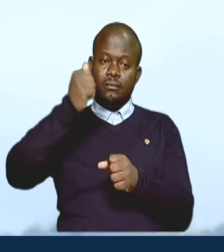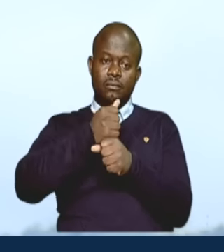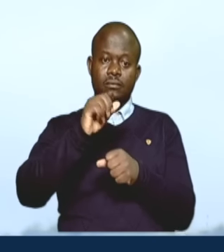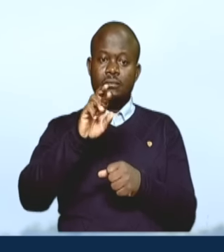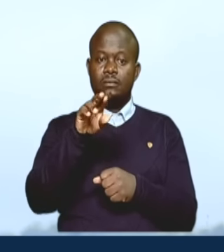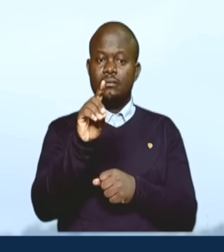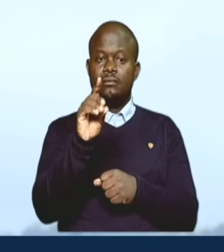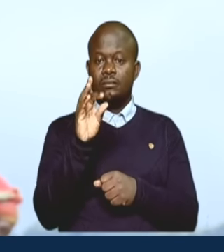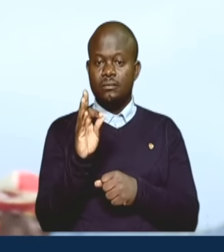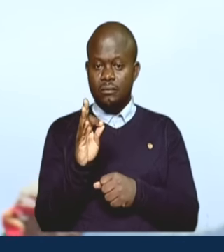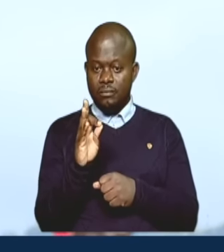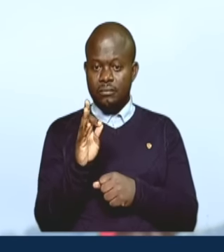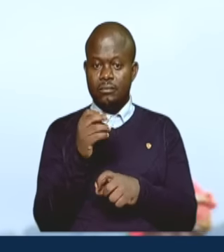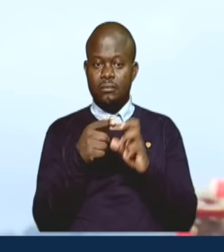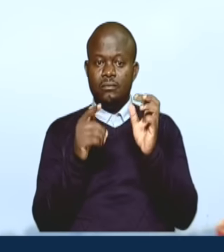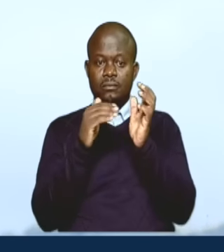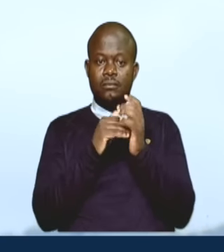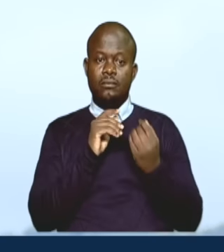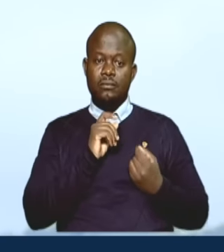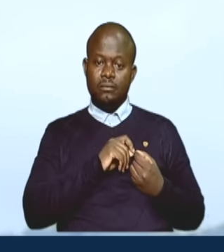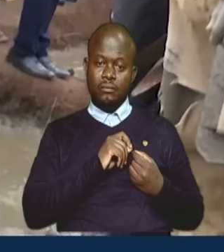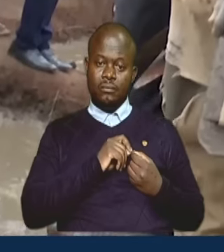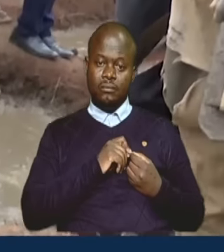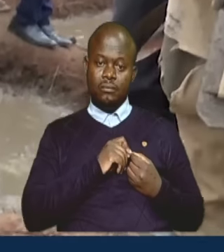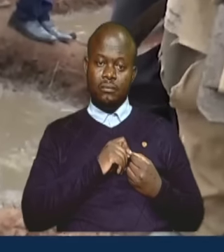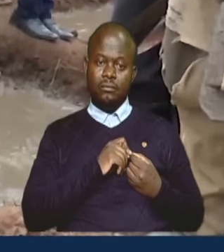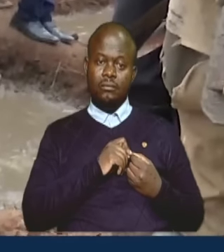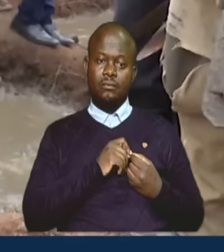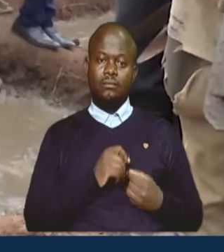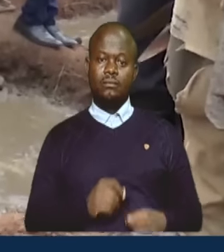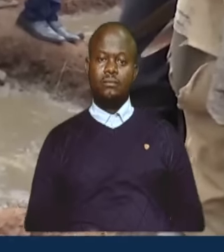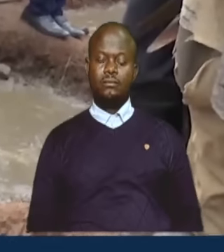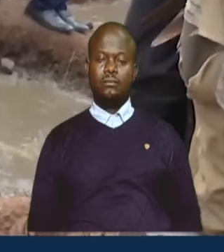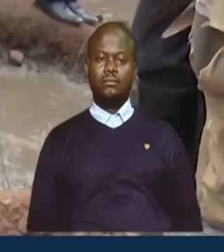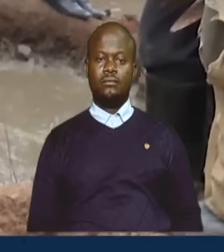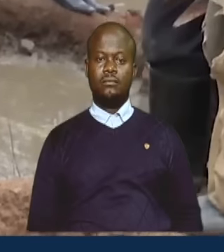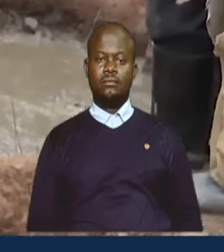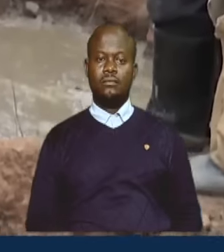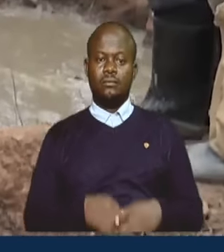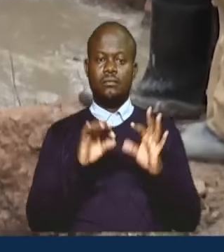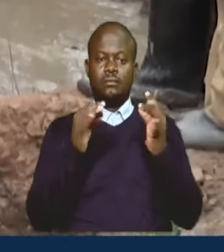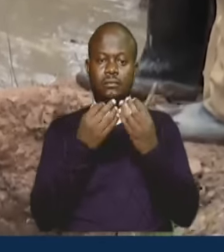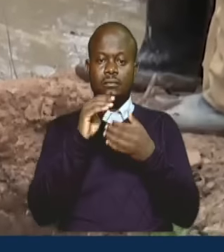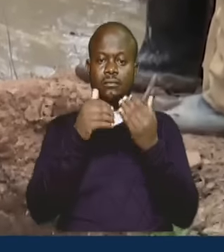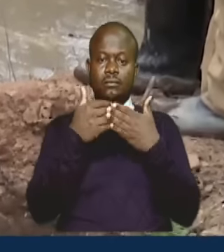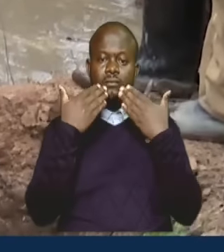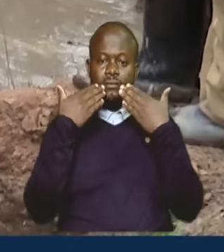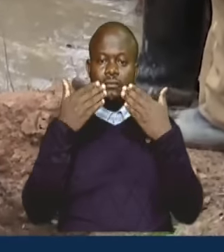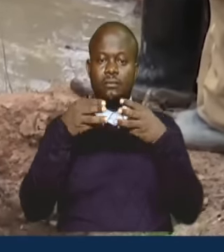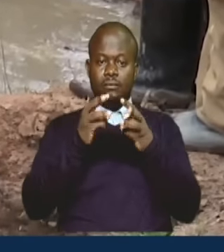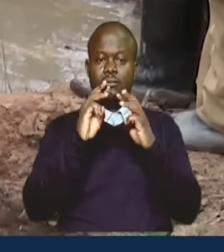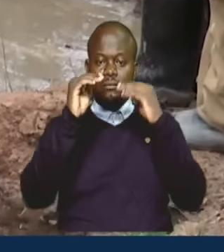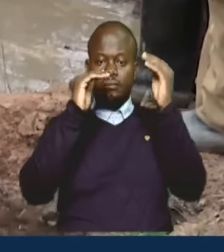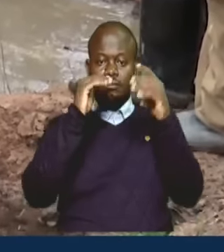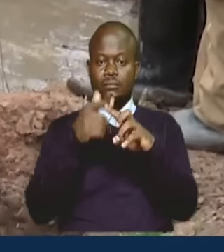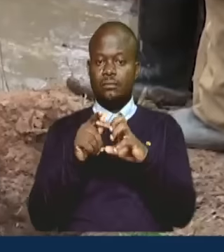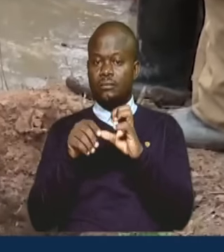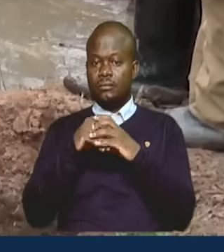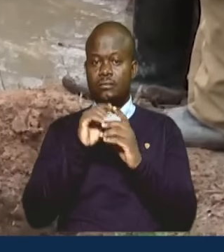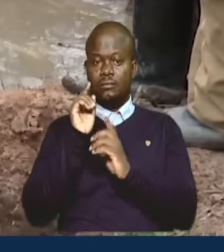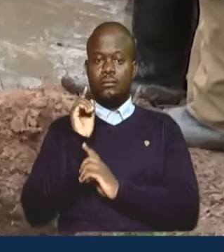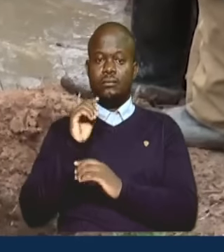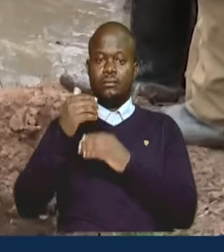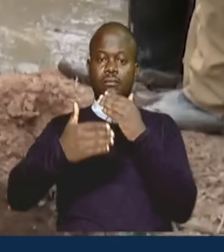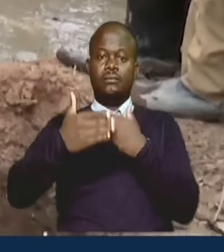RDF kandi yatubabaje. Imiryango bashima uburyo inzego zitandukanye zirimo n'izi z'umutekano